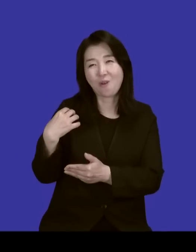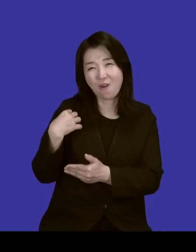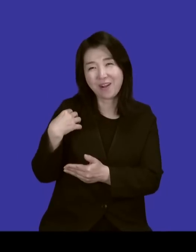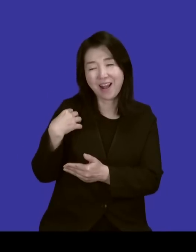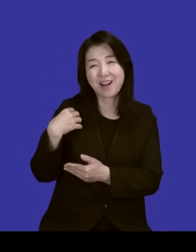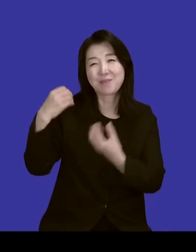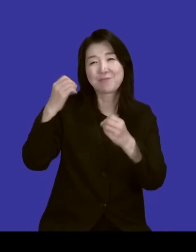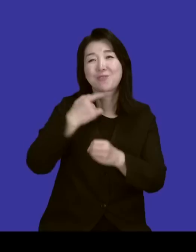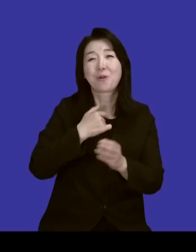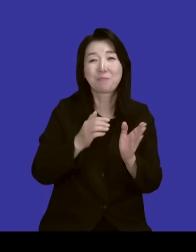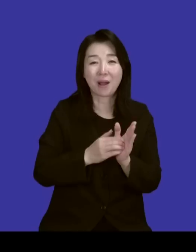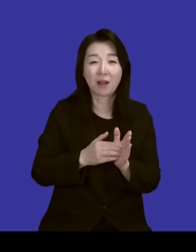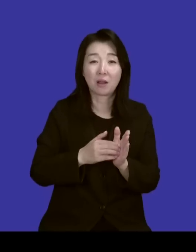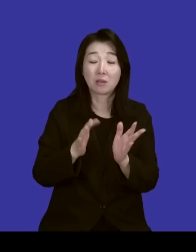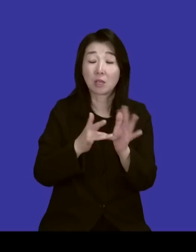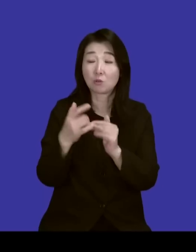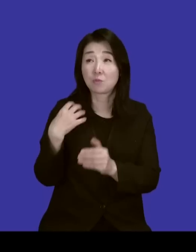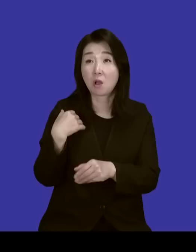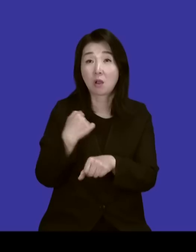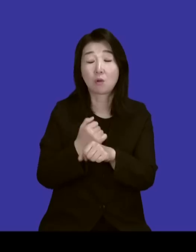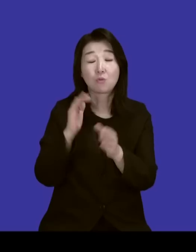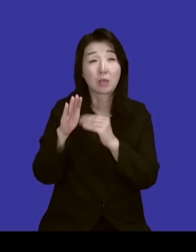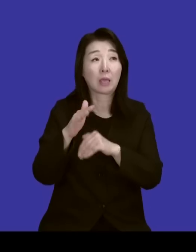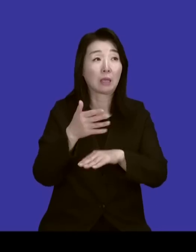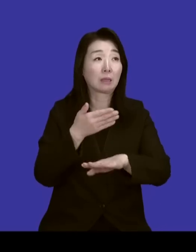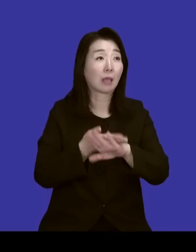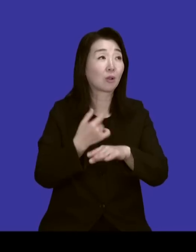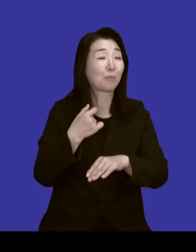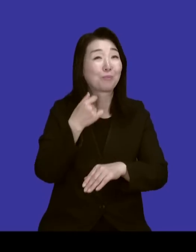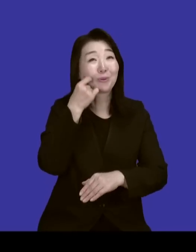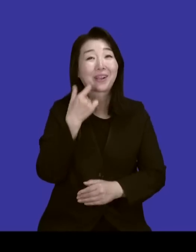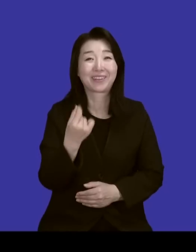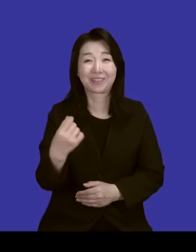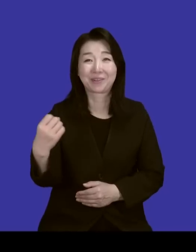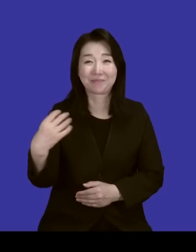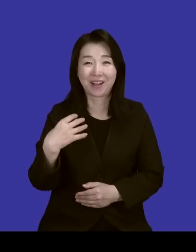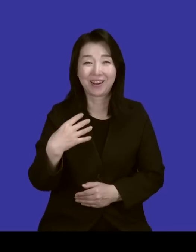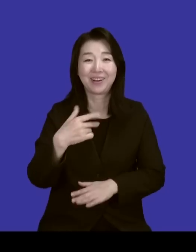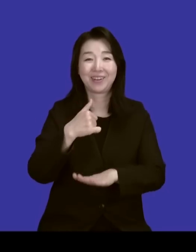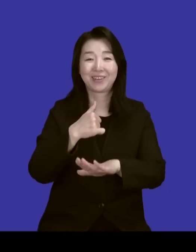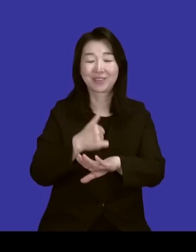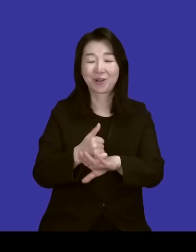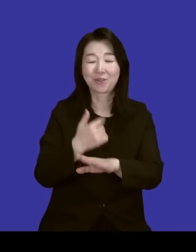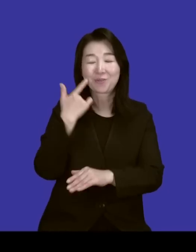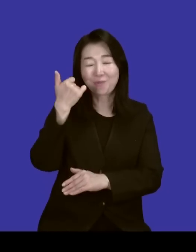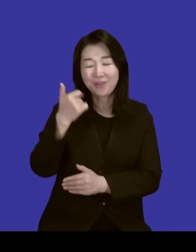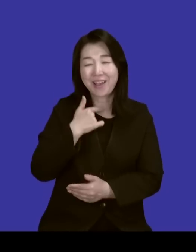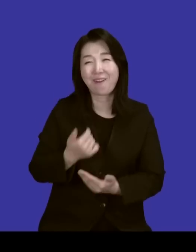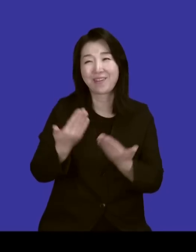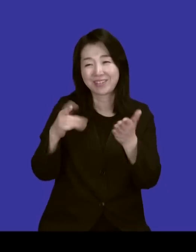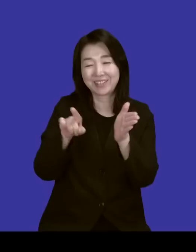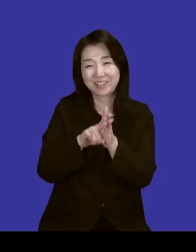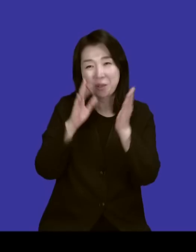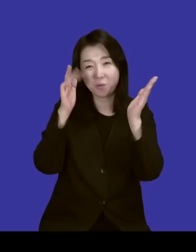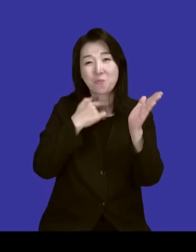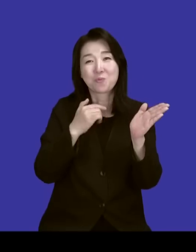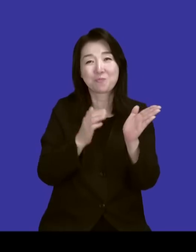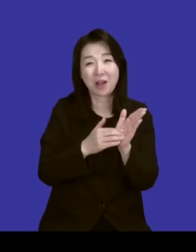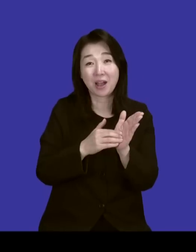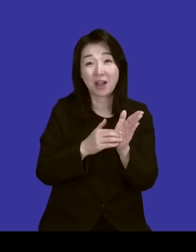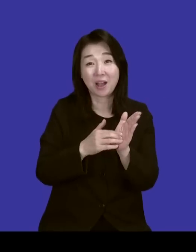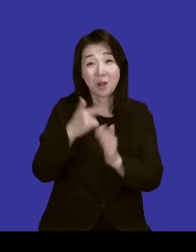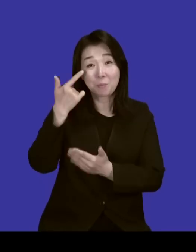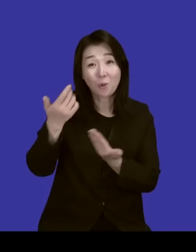예수님 역할을 해놓고 나서 다른 거 못 하겠더래요. 그래서 그분이 결국 헌신하고 예. 신학하고